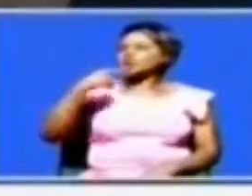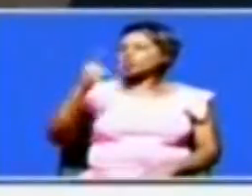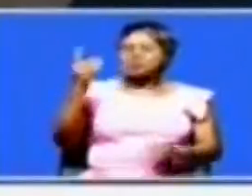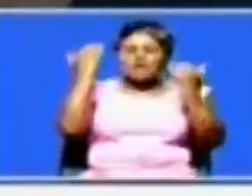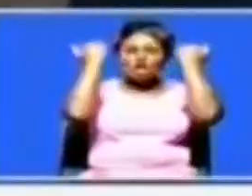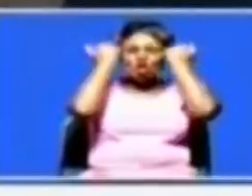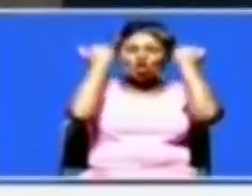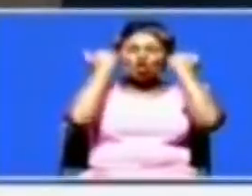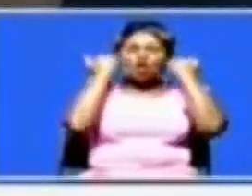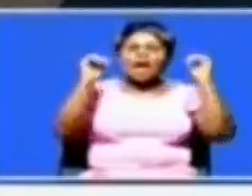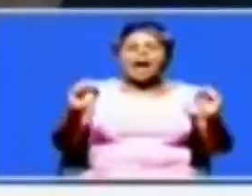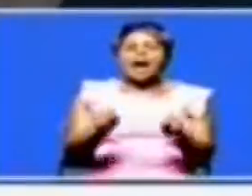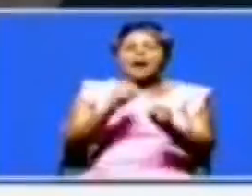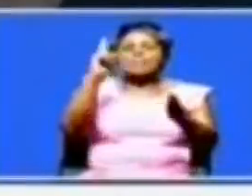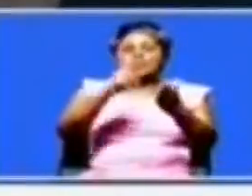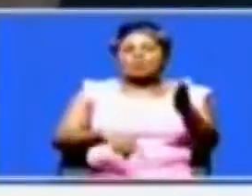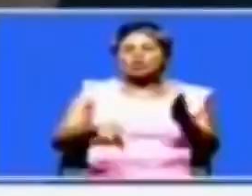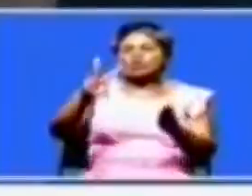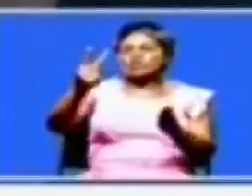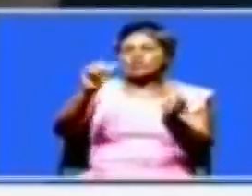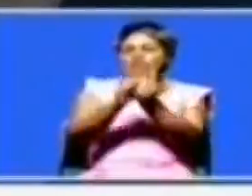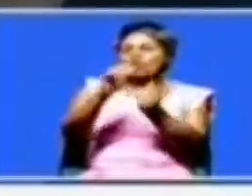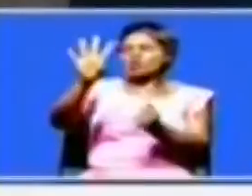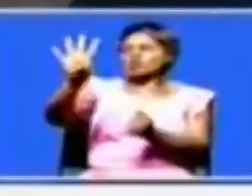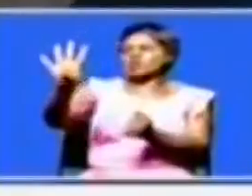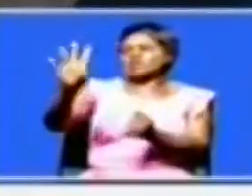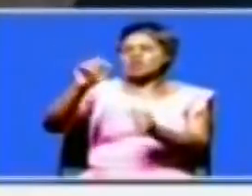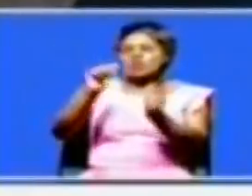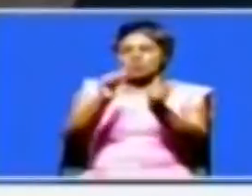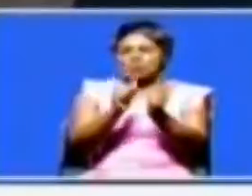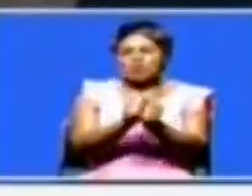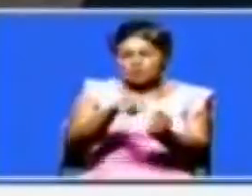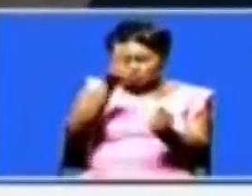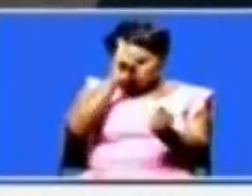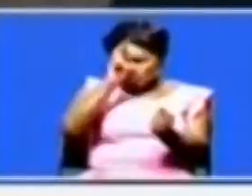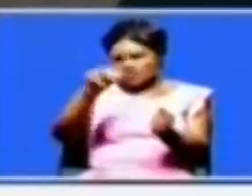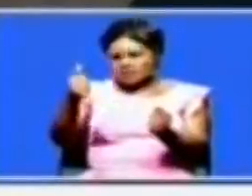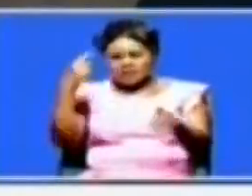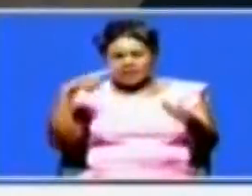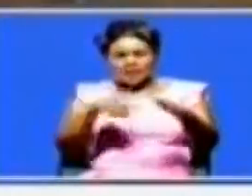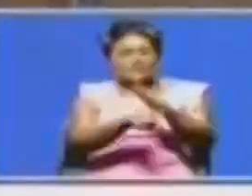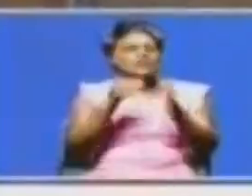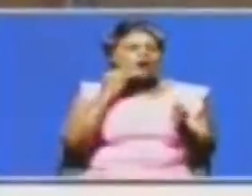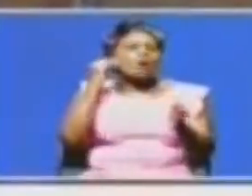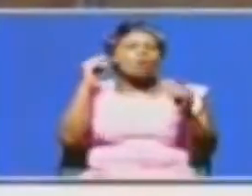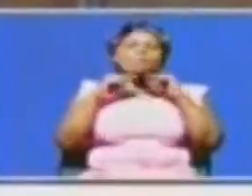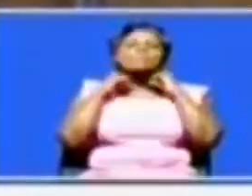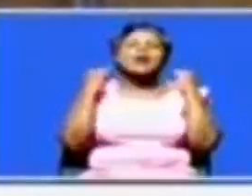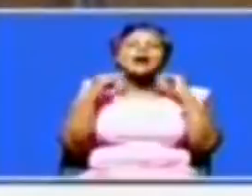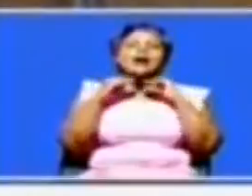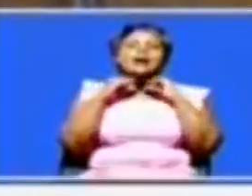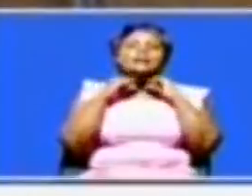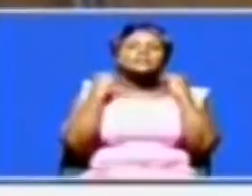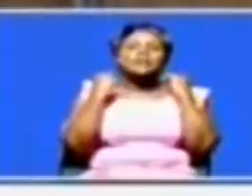mahakama matukio ya Agosti mwaka 2004 ambapo akiwa ameandamana na maafisa wengine waliyavamia makao yake Gilbert Deya katika